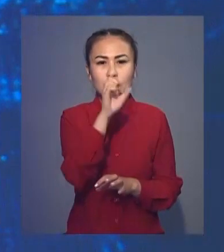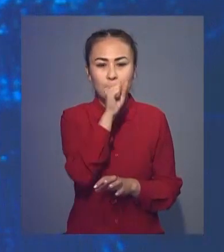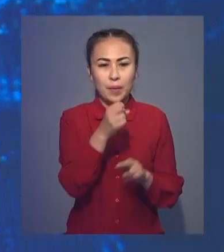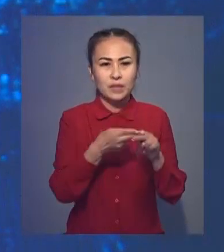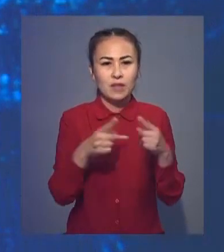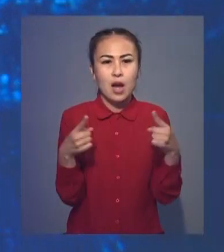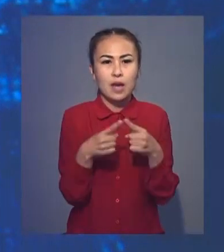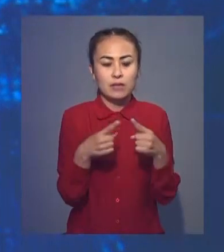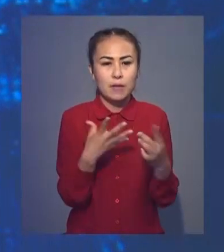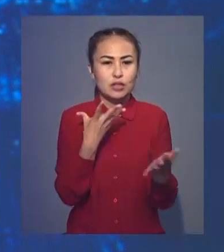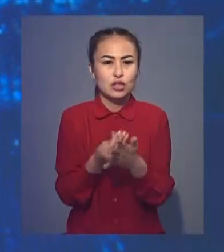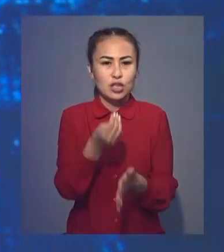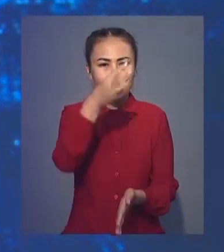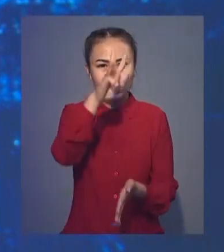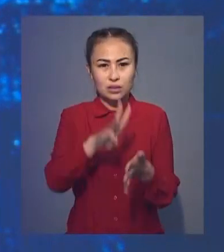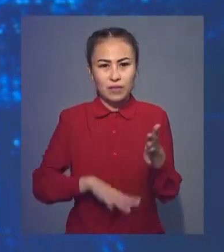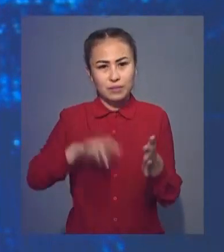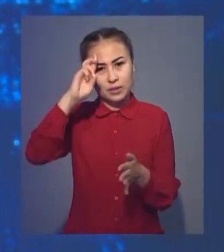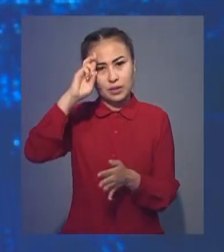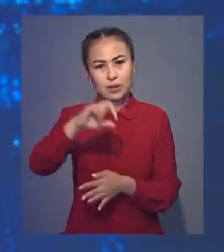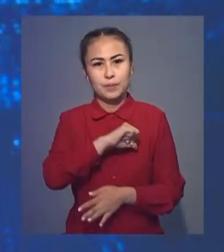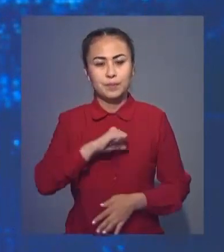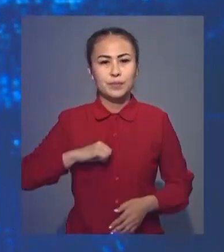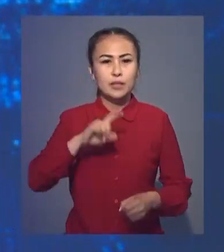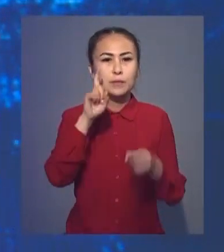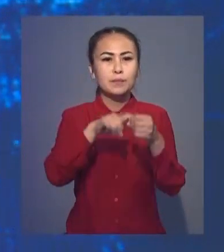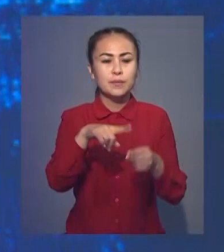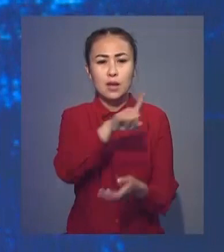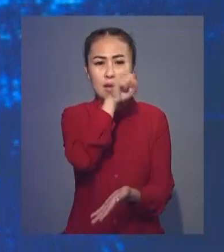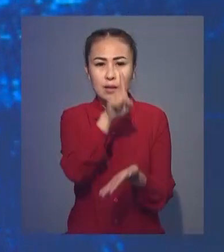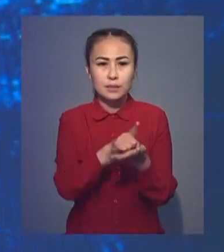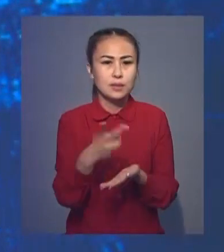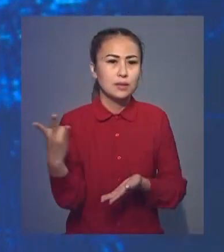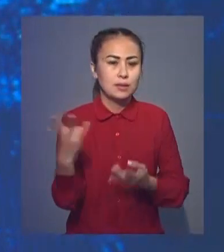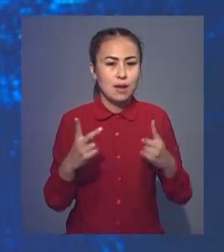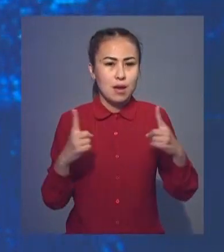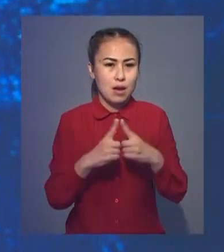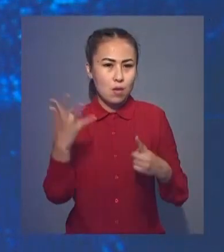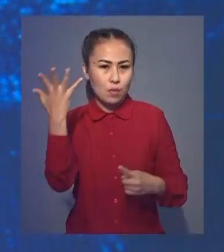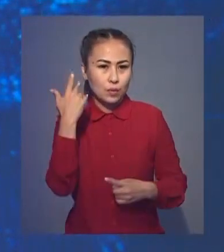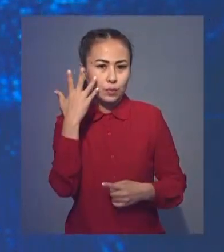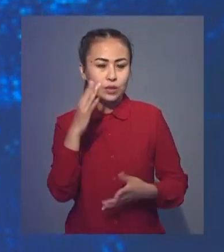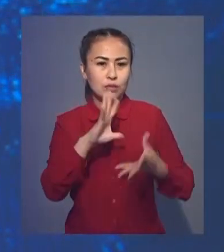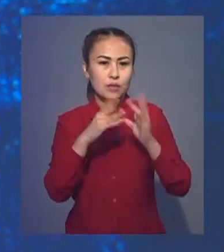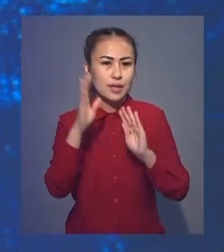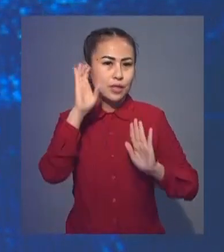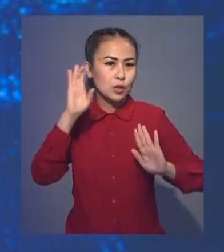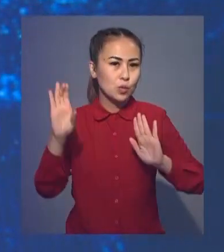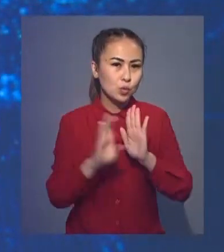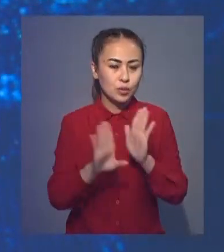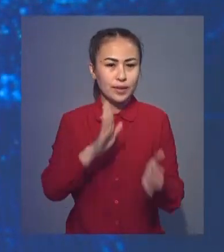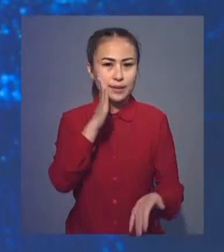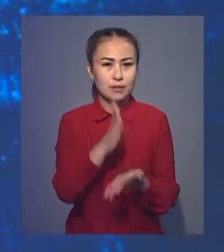осындай көлемде өтемақы өндірді. Мемлекет мұндай қызмет түрін тіркеуді міндеттегенмен, тұрғындар арасында заңға бағынбай отырғандар